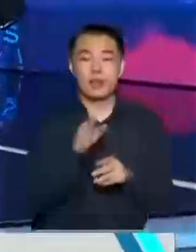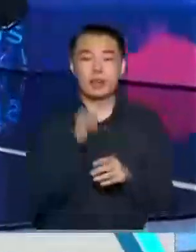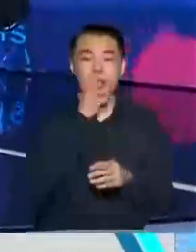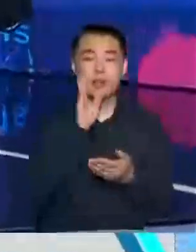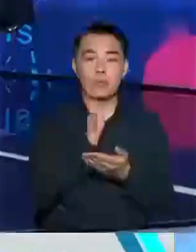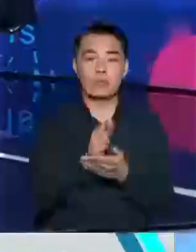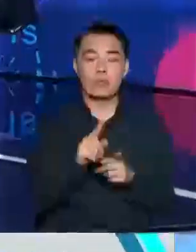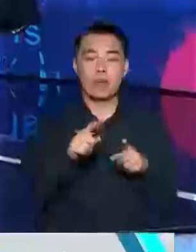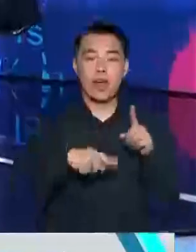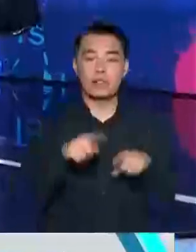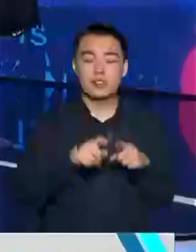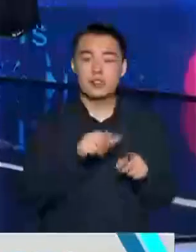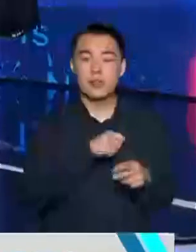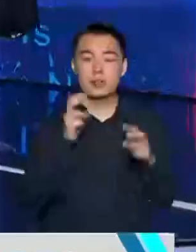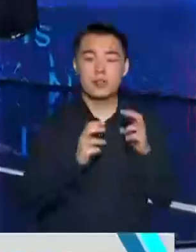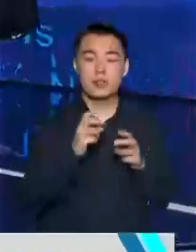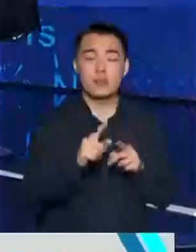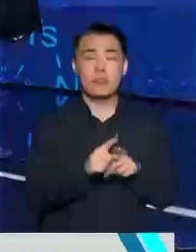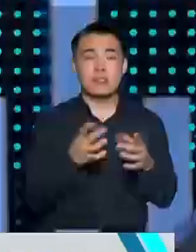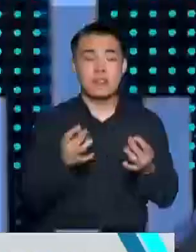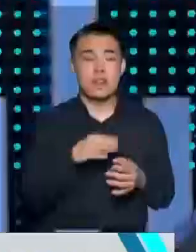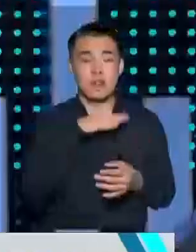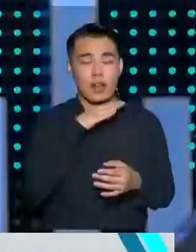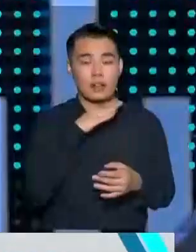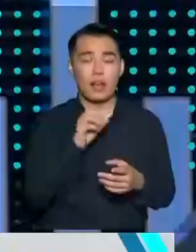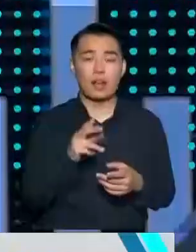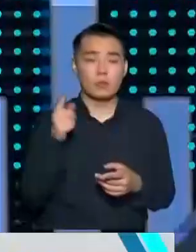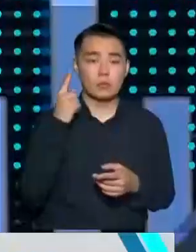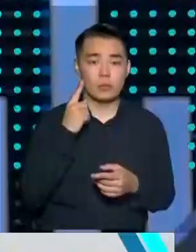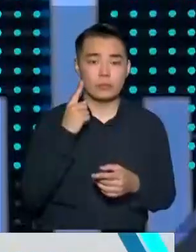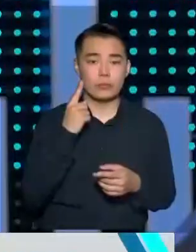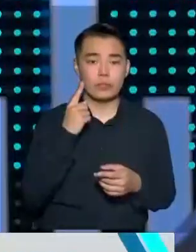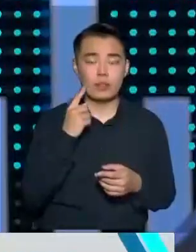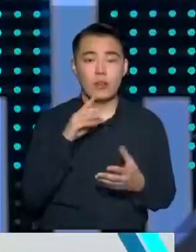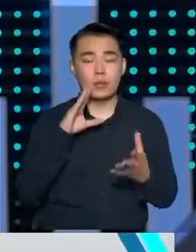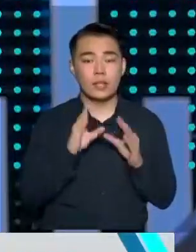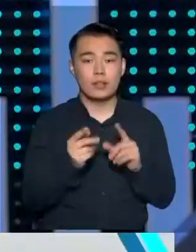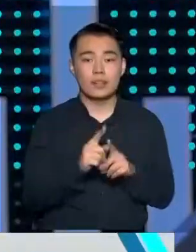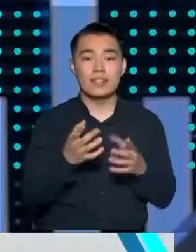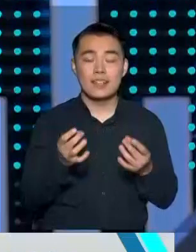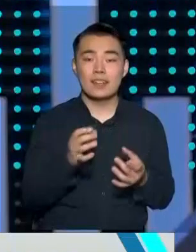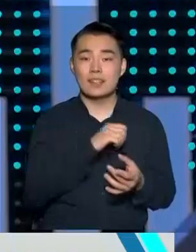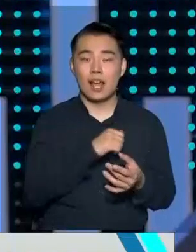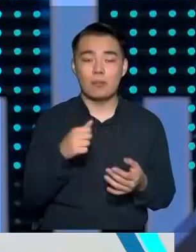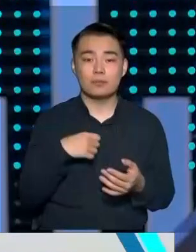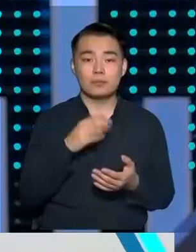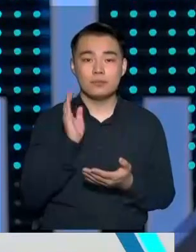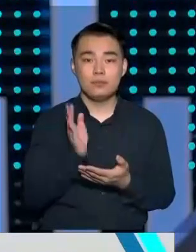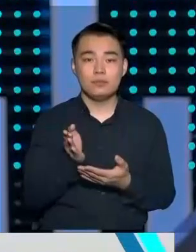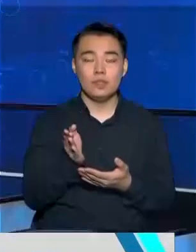у отечественного товаропроизводителя. Достаточно ли сырья для производства лекарств? В целом по сырью есть